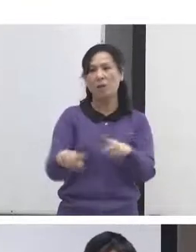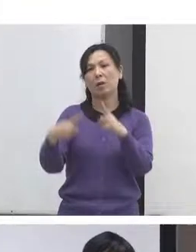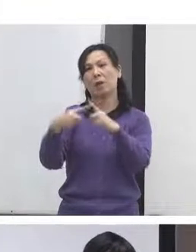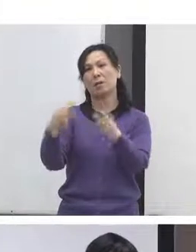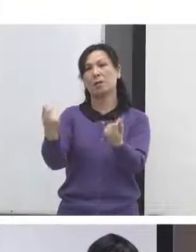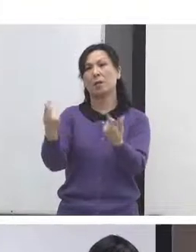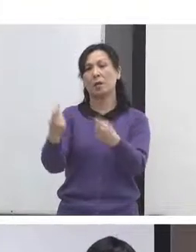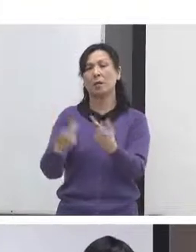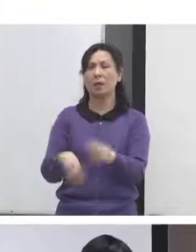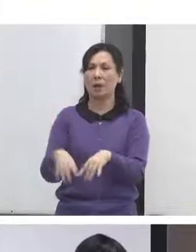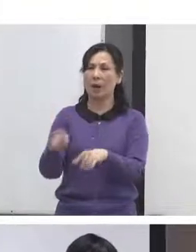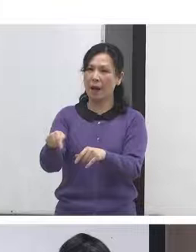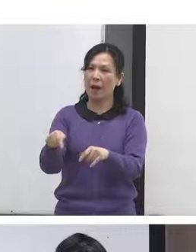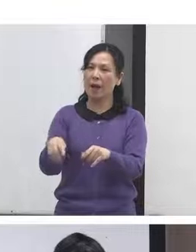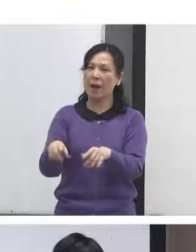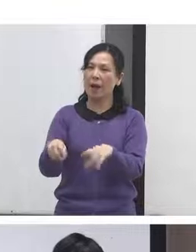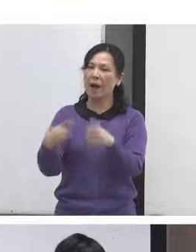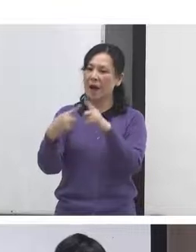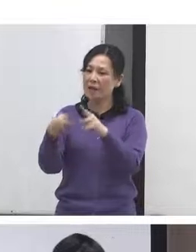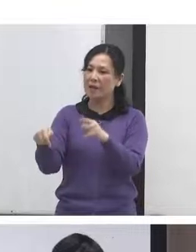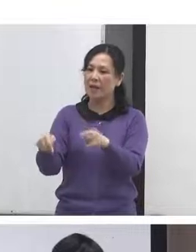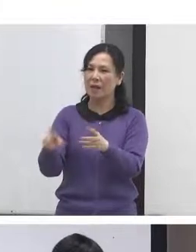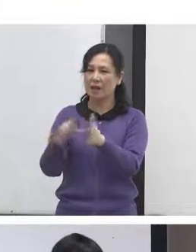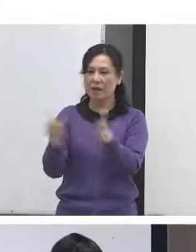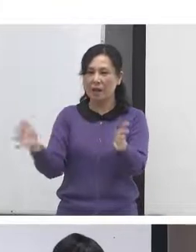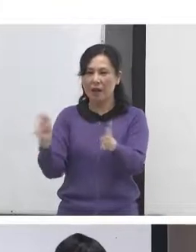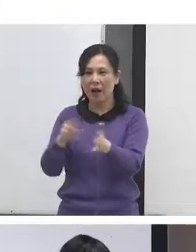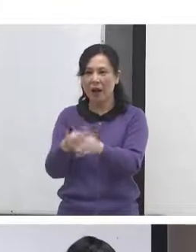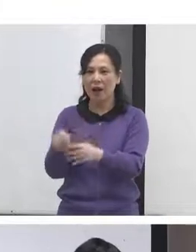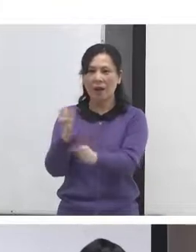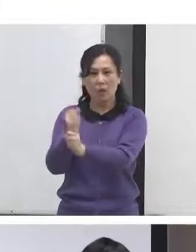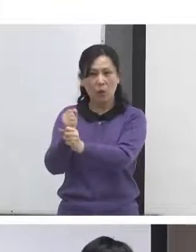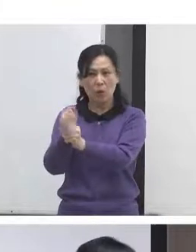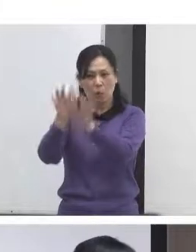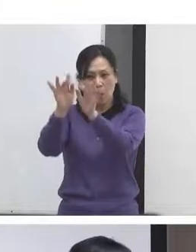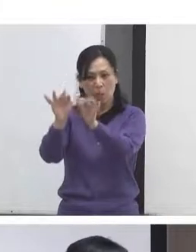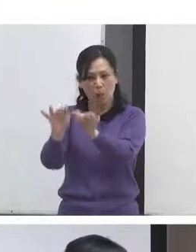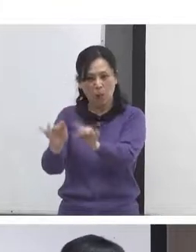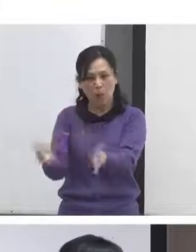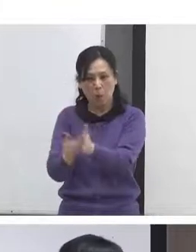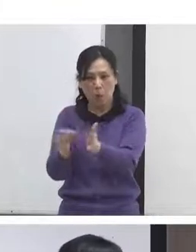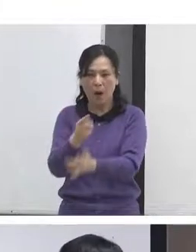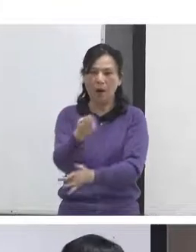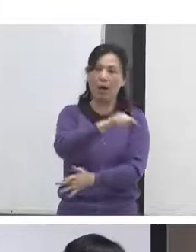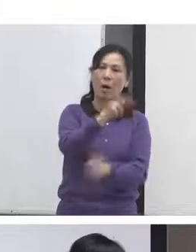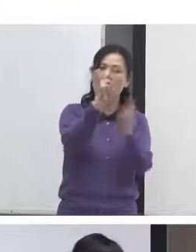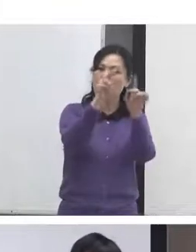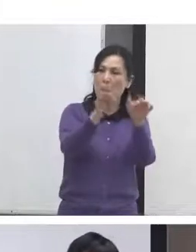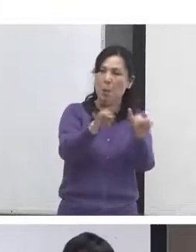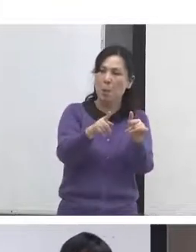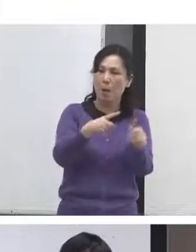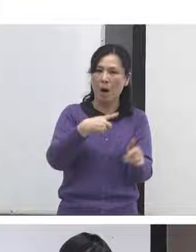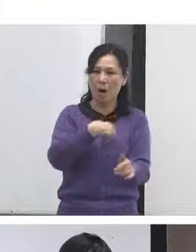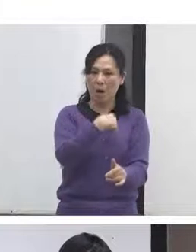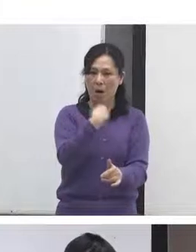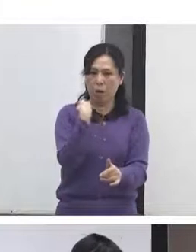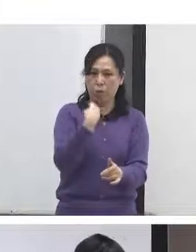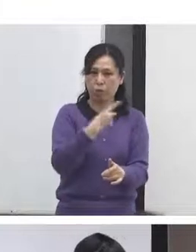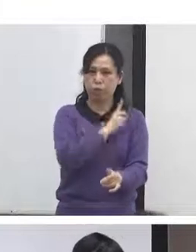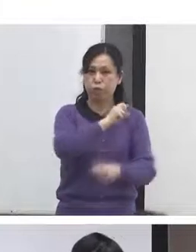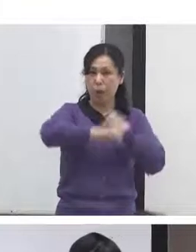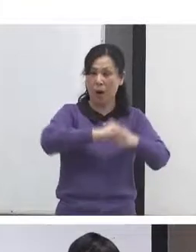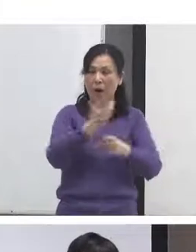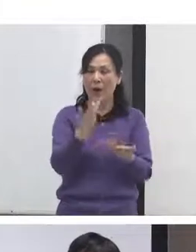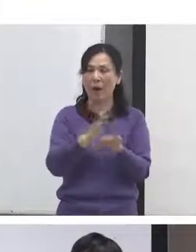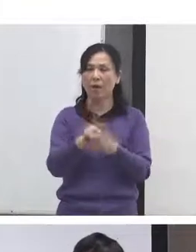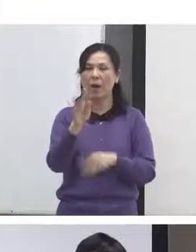先会有人工有一段时间来做，因为资讯系统没有办法那么快衔接上。然后但接下来需要资讯系统的时候，可能就会有标案需要，厂